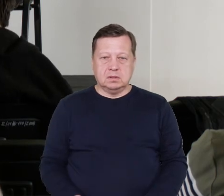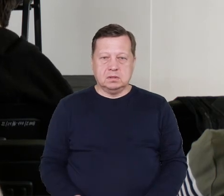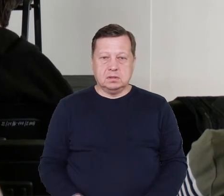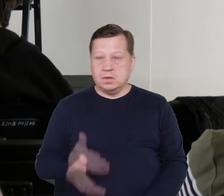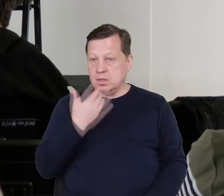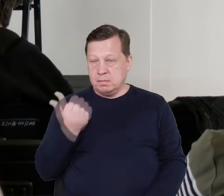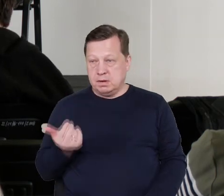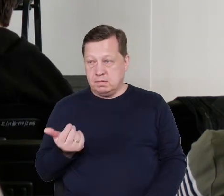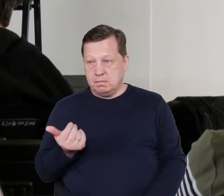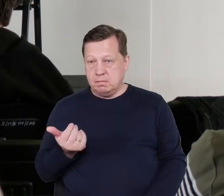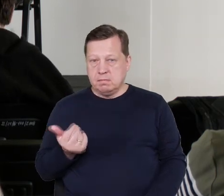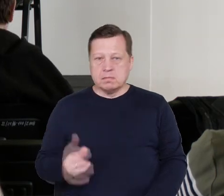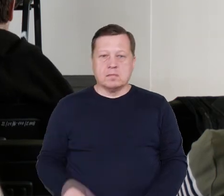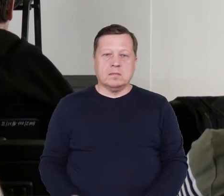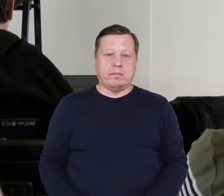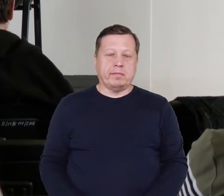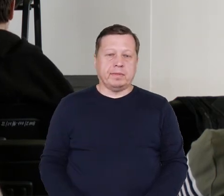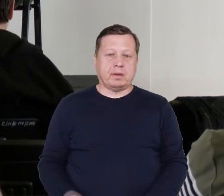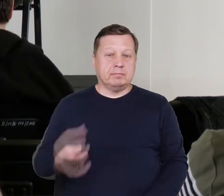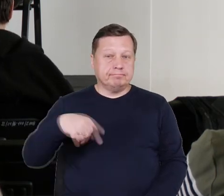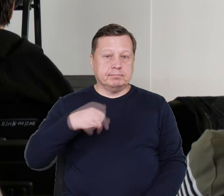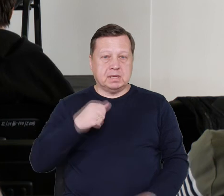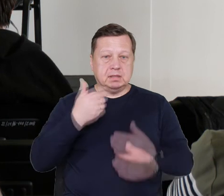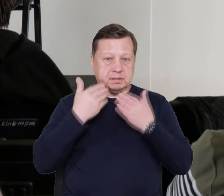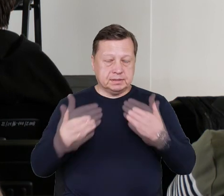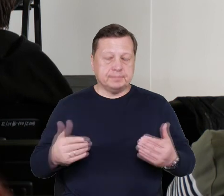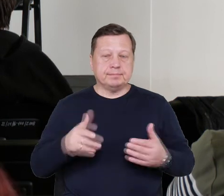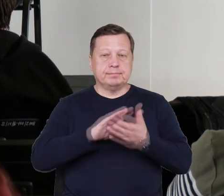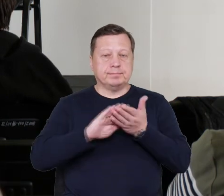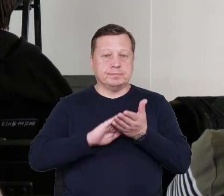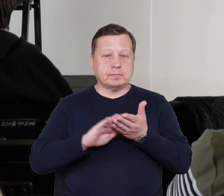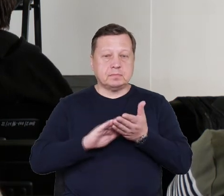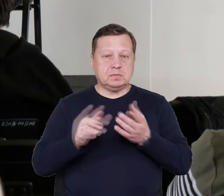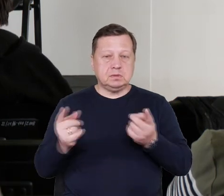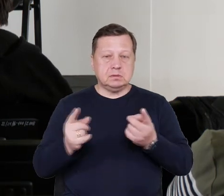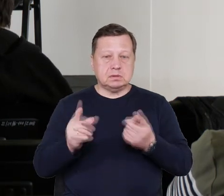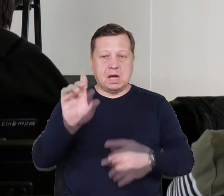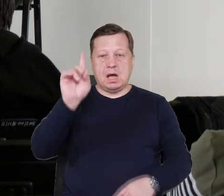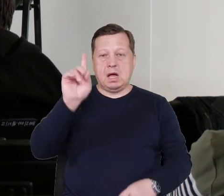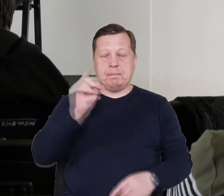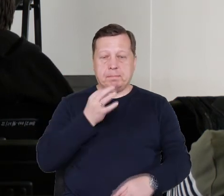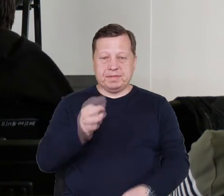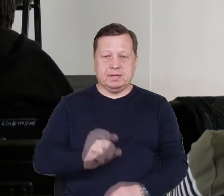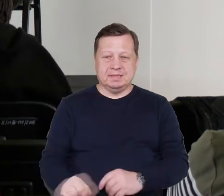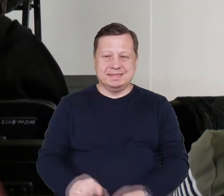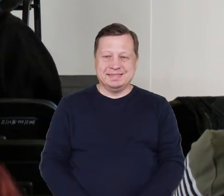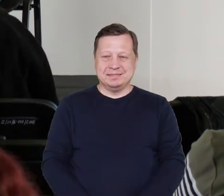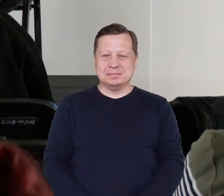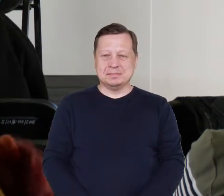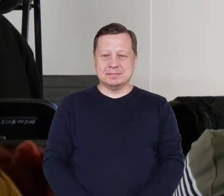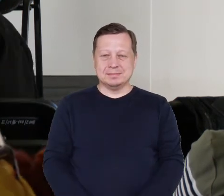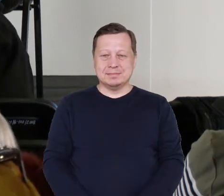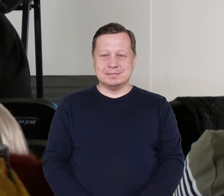tak Drodzy państwo Bardzo dziękujemy jeszcze raz przepraszamy za tą sytuację związali O i to od razu z grubej